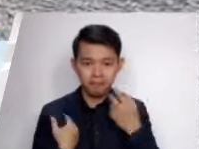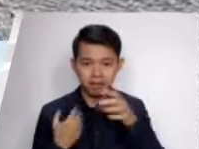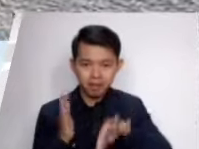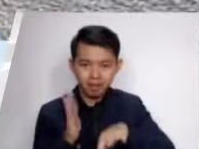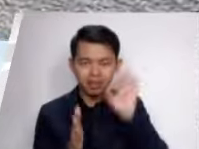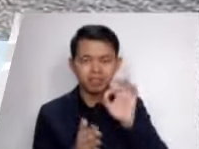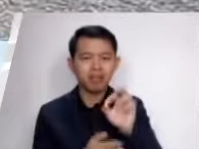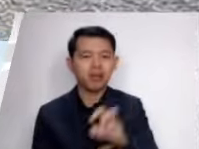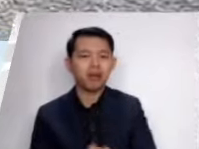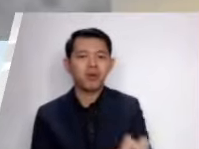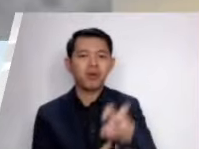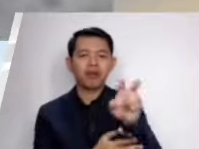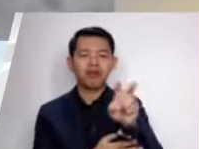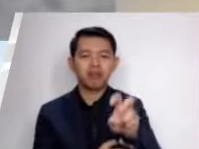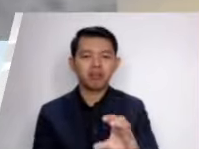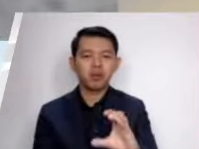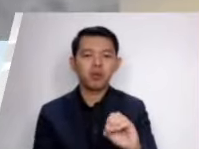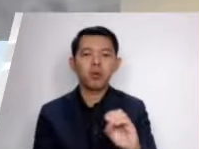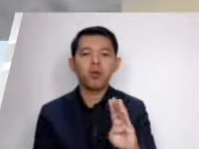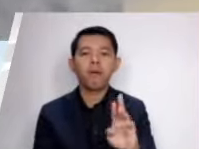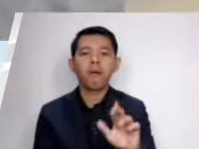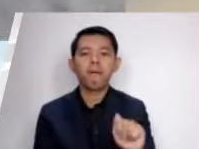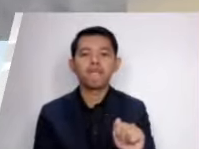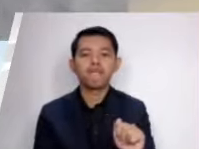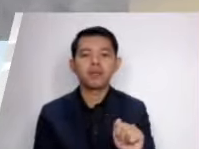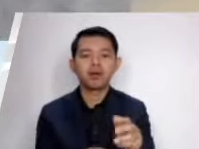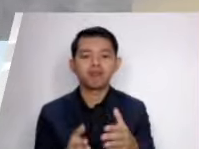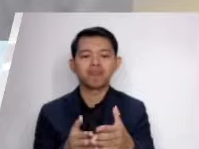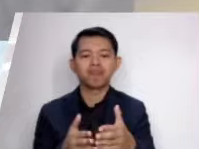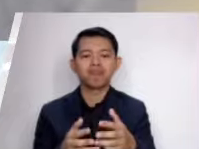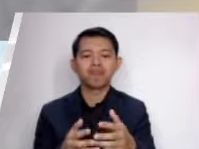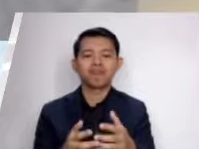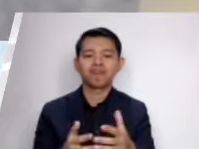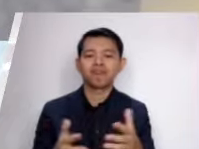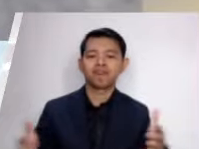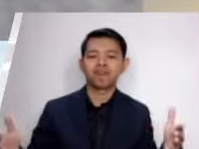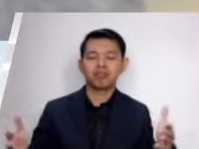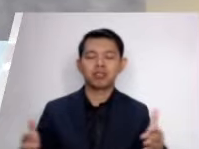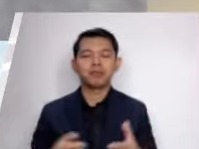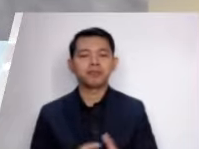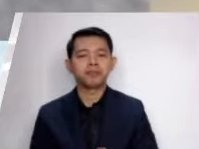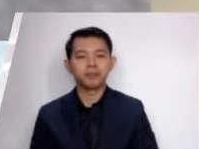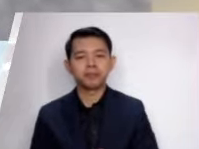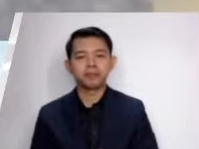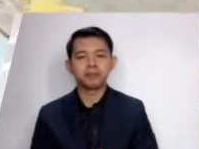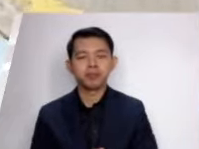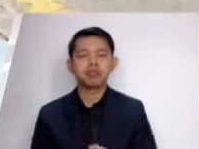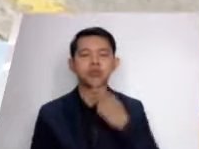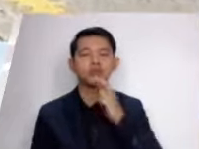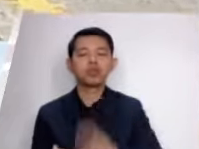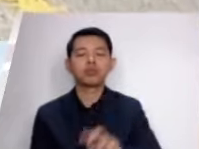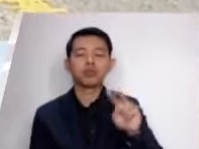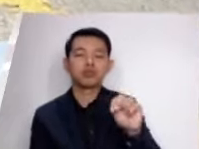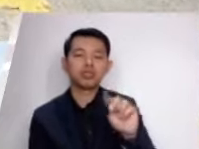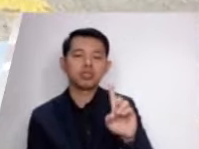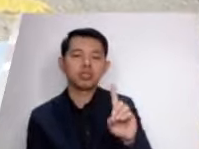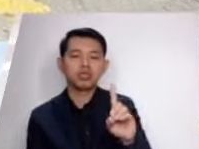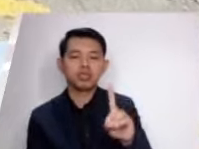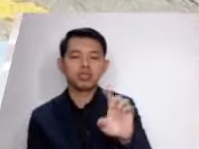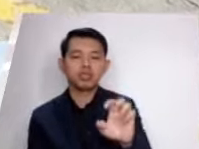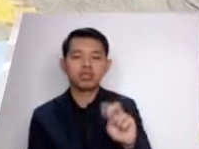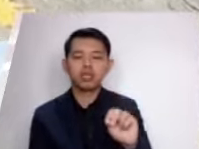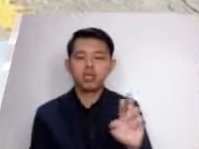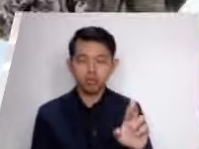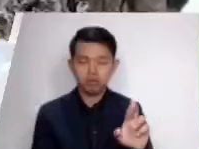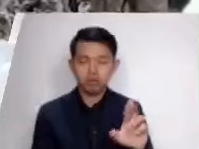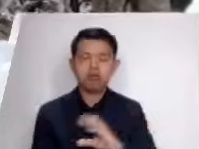isa't kalahating metro. Agad itong inireport sa Community Environment and Natural Resources Office ng Naga LGU at na-turn over na